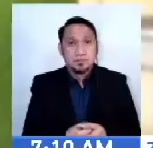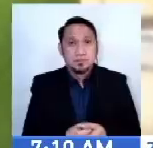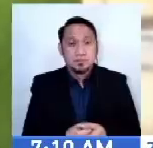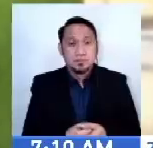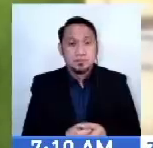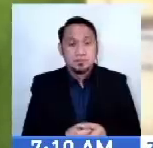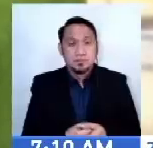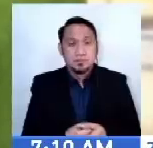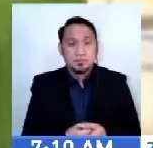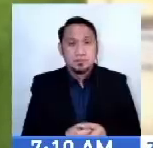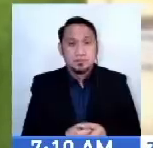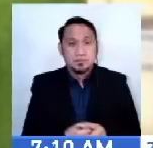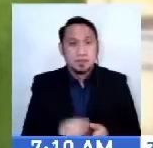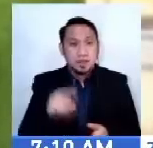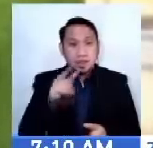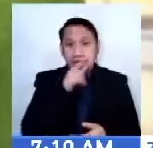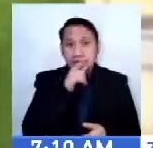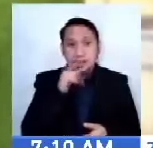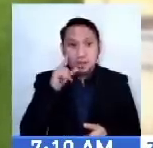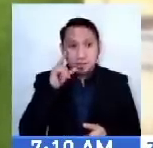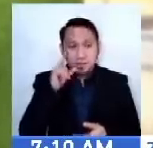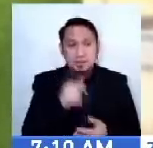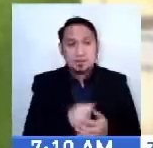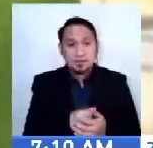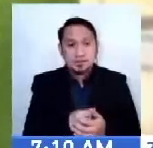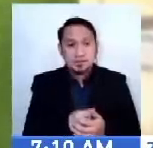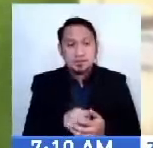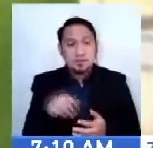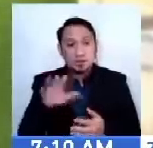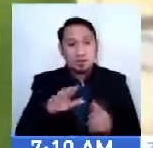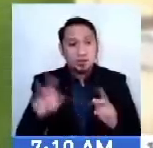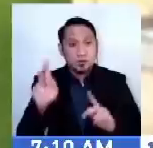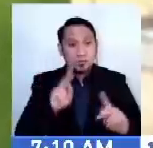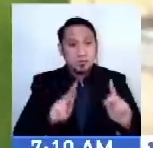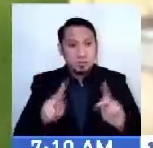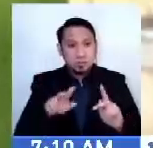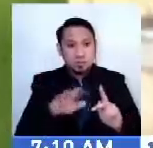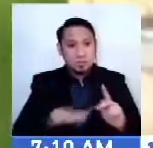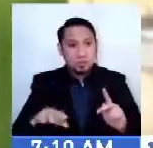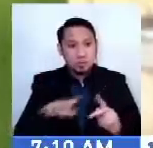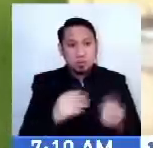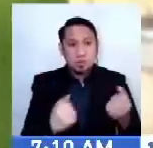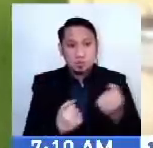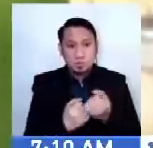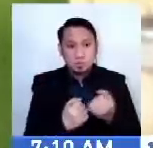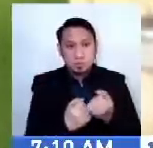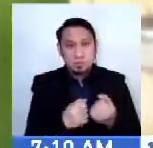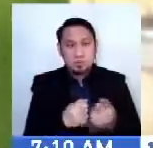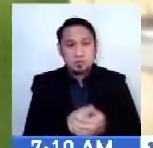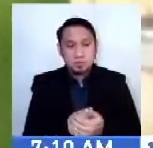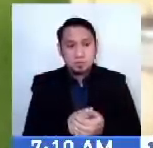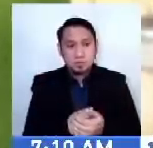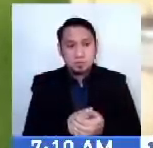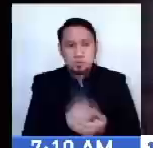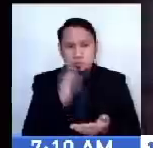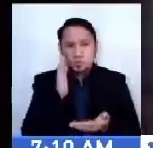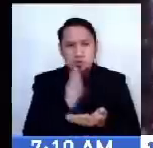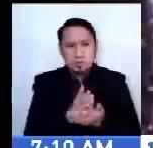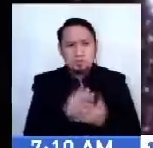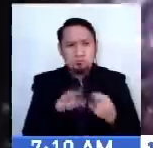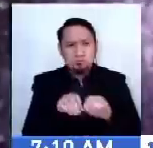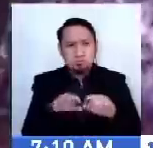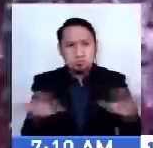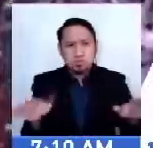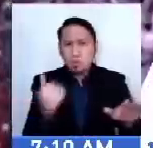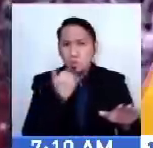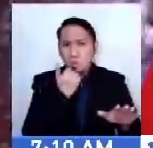Hiling ni Vice President Lenny Robredo sa kanya mga taga-suporta na patuloy na labanan ang pagkalat ng maling impormasyon. Sinabi niya yan sa